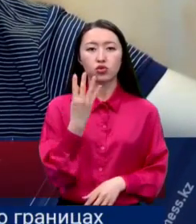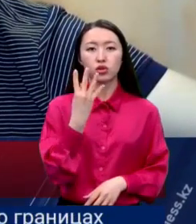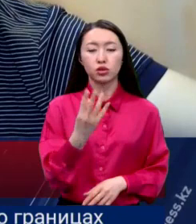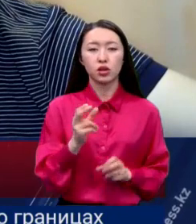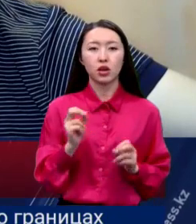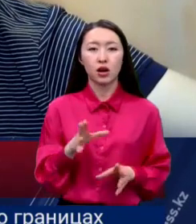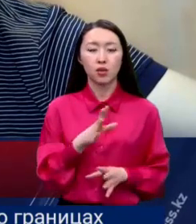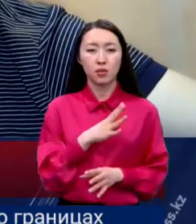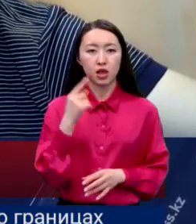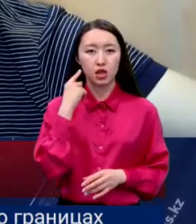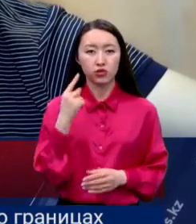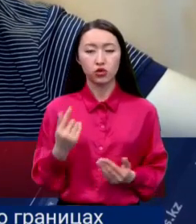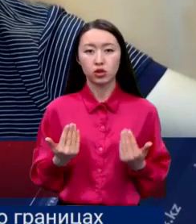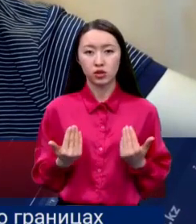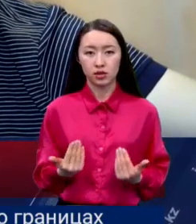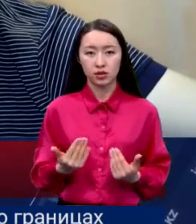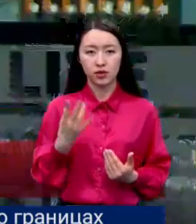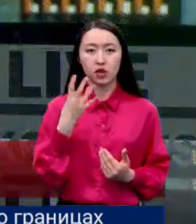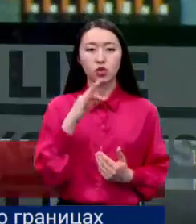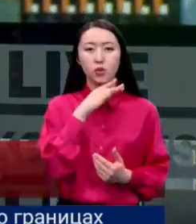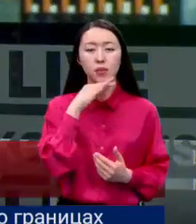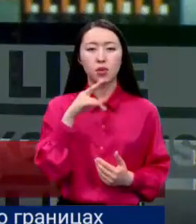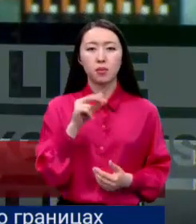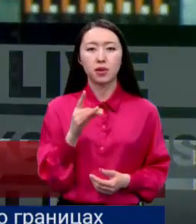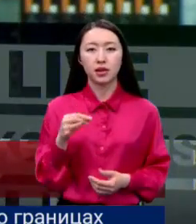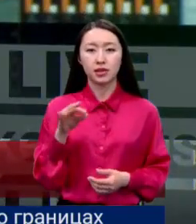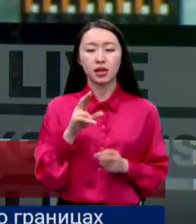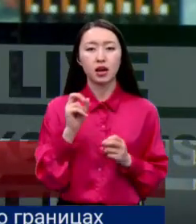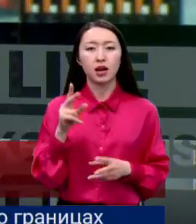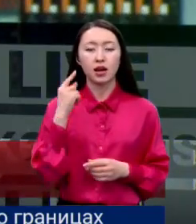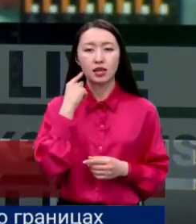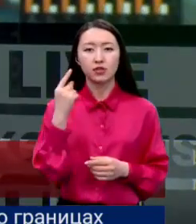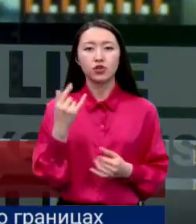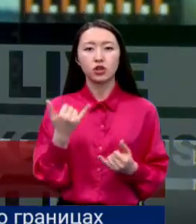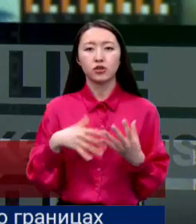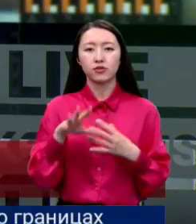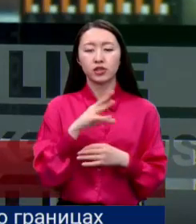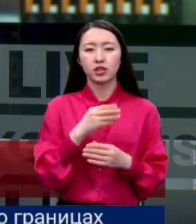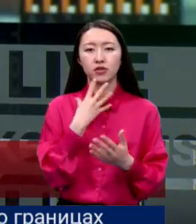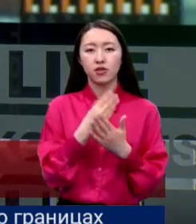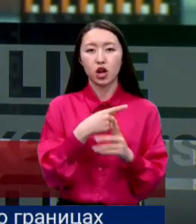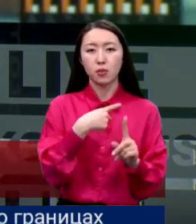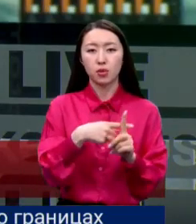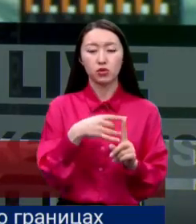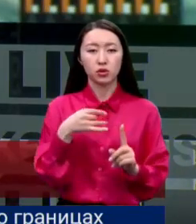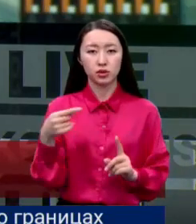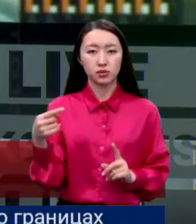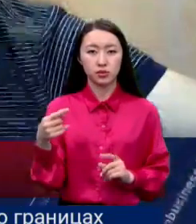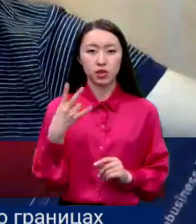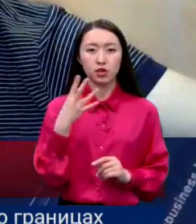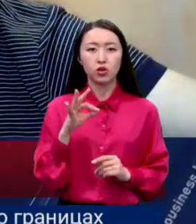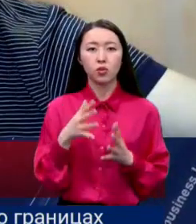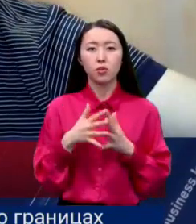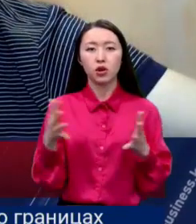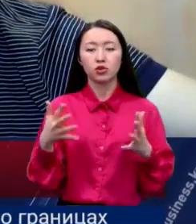было озвучено сегодня. Ну, в многопартийности, как известно, есть свои плюсы, есть свои минусы. Ну,